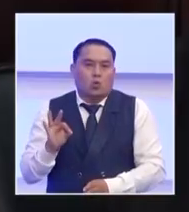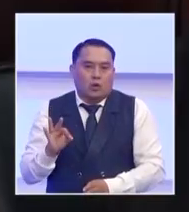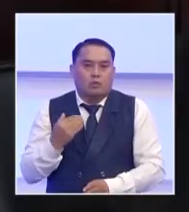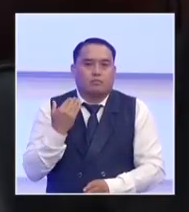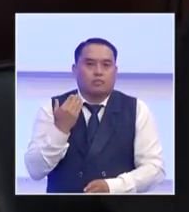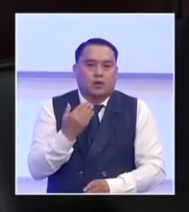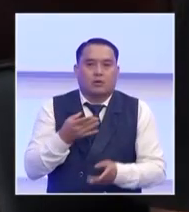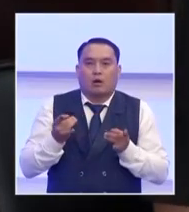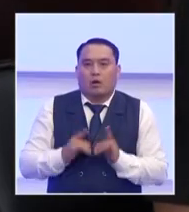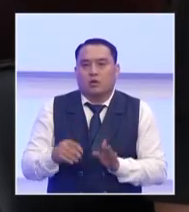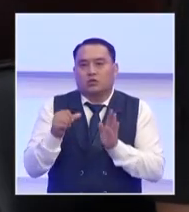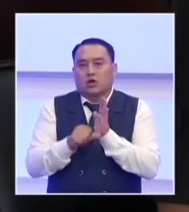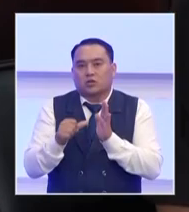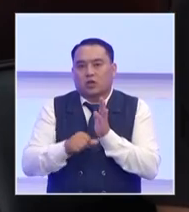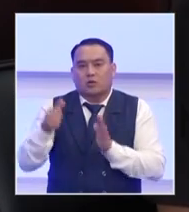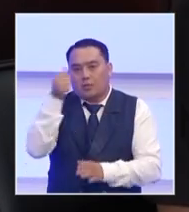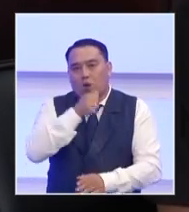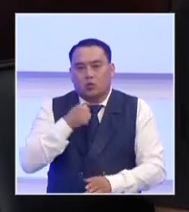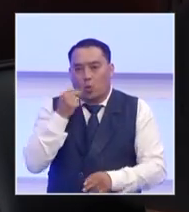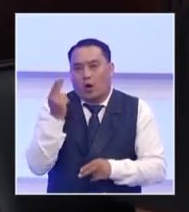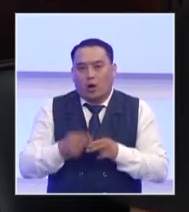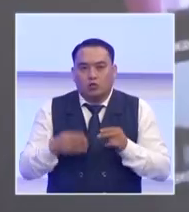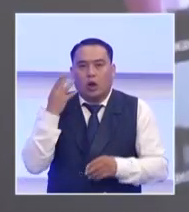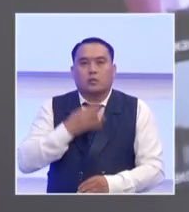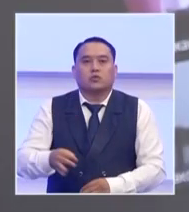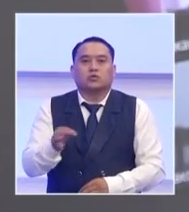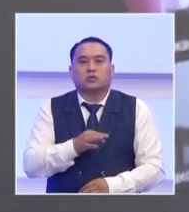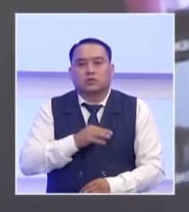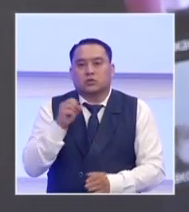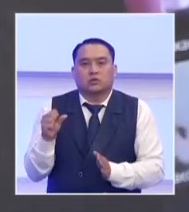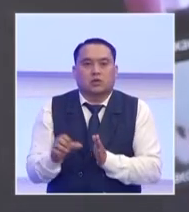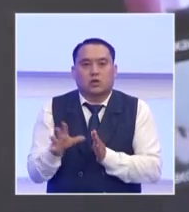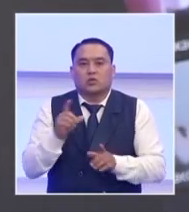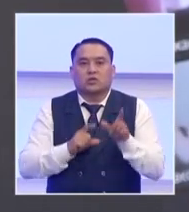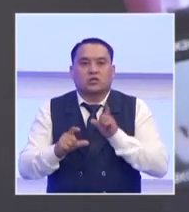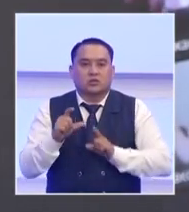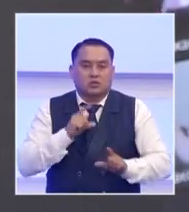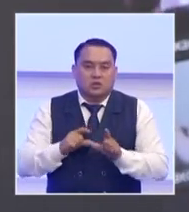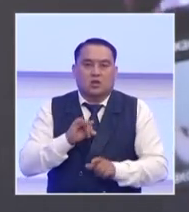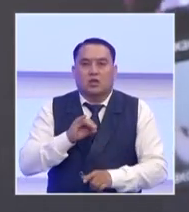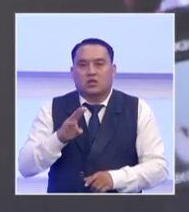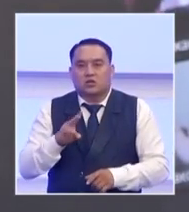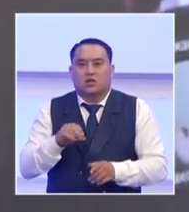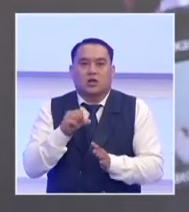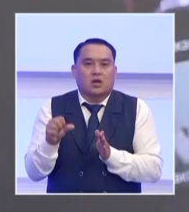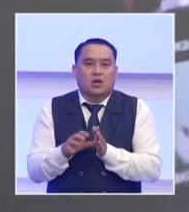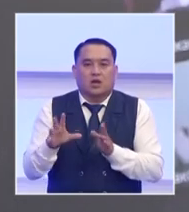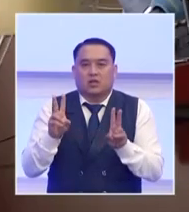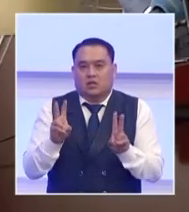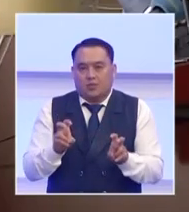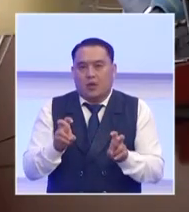им без кемперов родился в 1960-м году окончила алматинский энергетический институт по специальности инженер-электрик